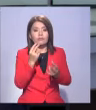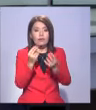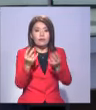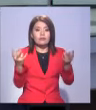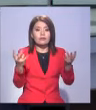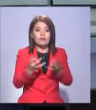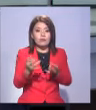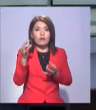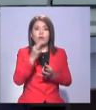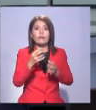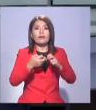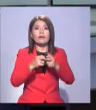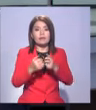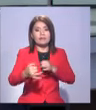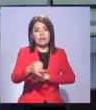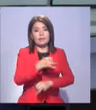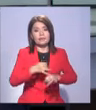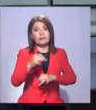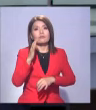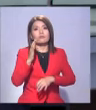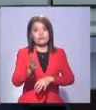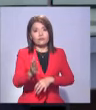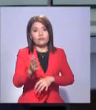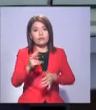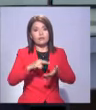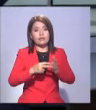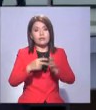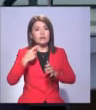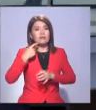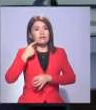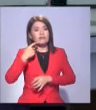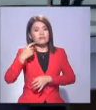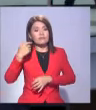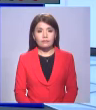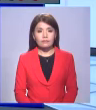сол мәселесін бүгін талқылаймыз. Ол да жолдауда анықталған.